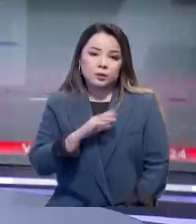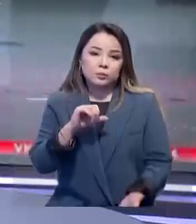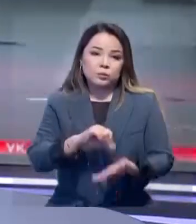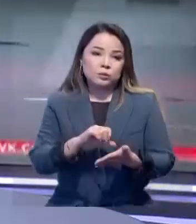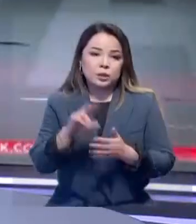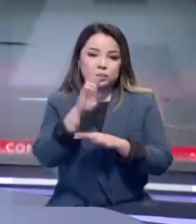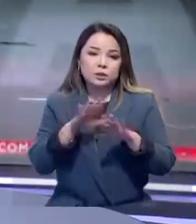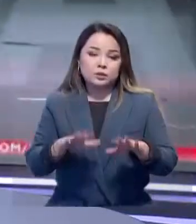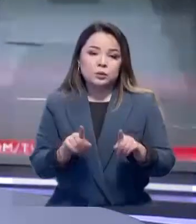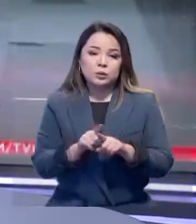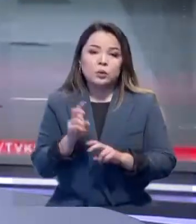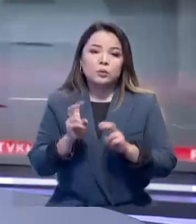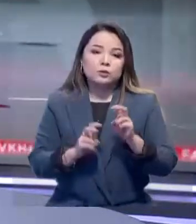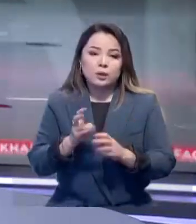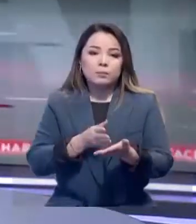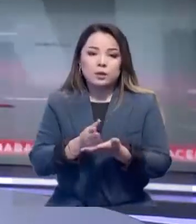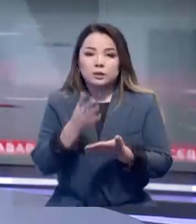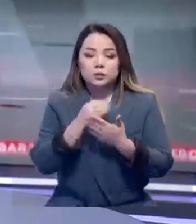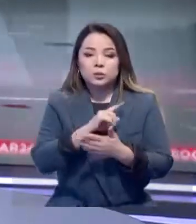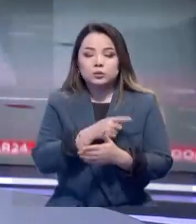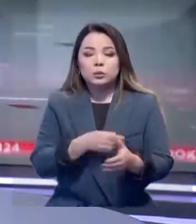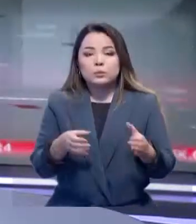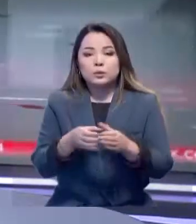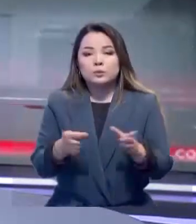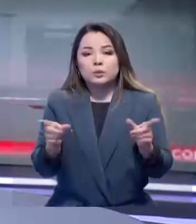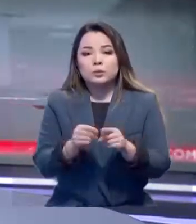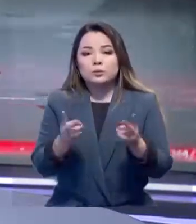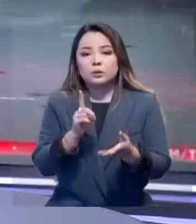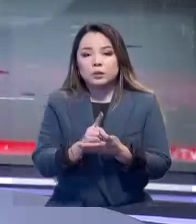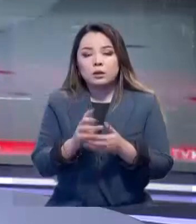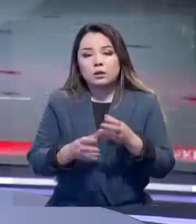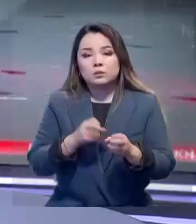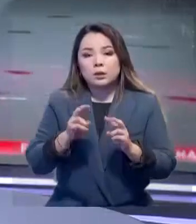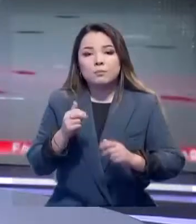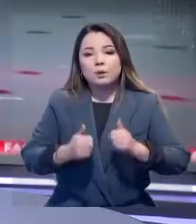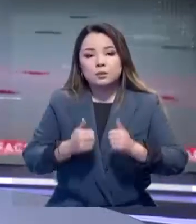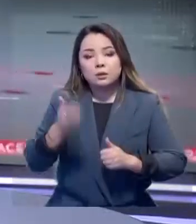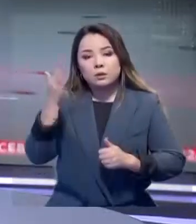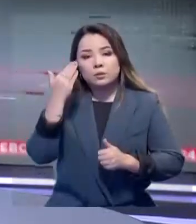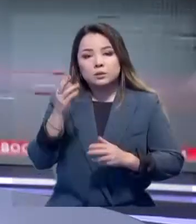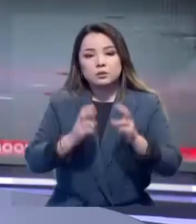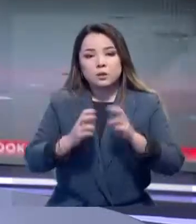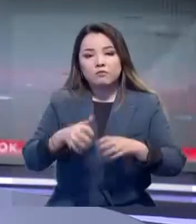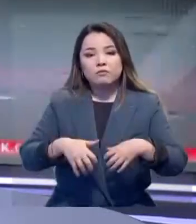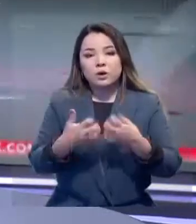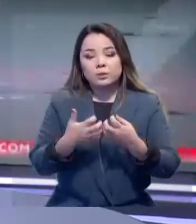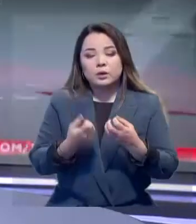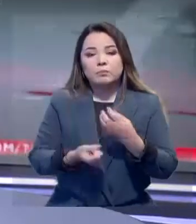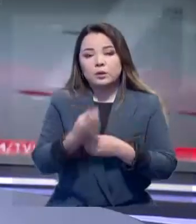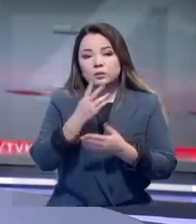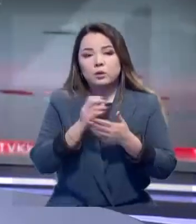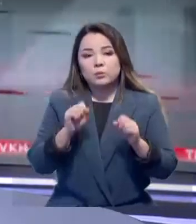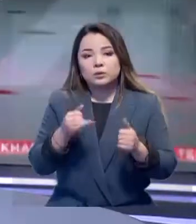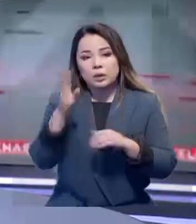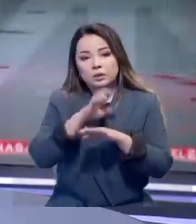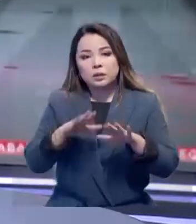СПЕК-аға мүші елдер өнеркәсіп бағытында күш біріктіруі қажет. Сонда ғана әлемдік бәсекеге қабілетті зауыт фабрикалар пайда болады.